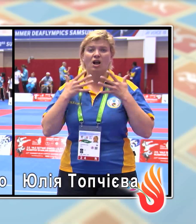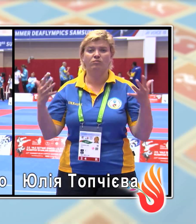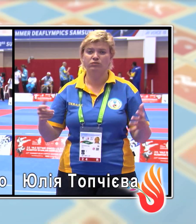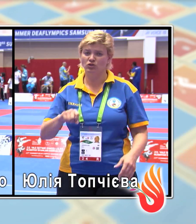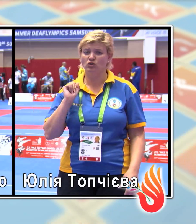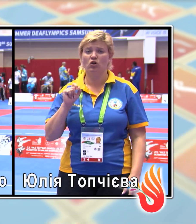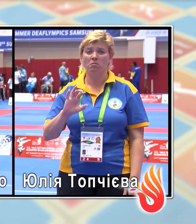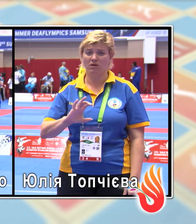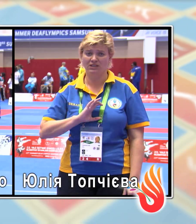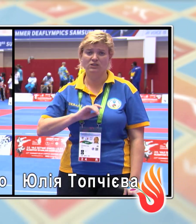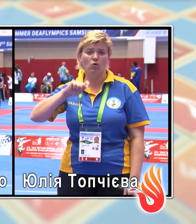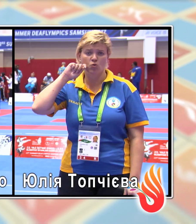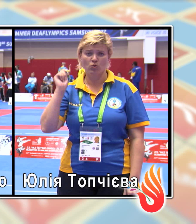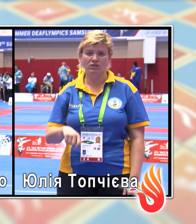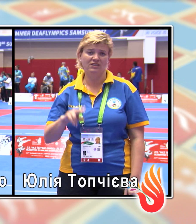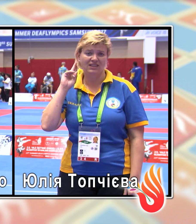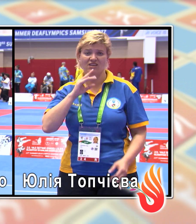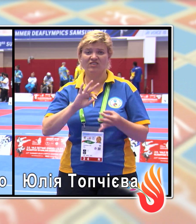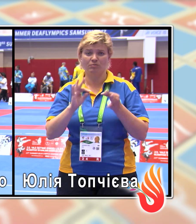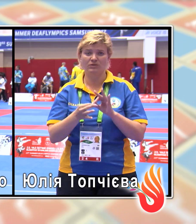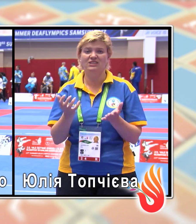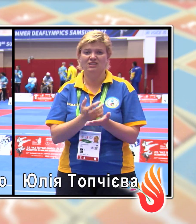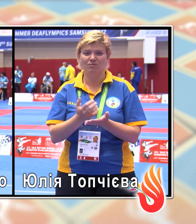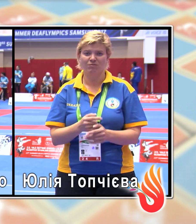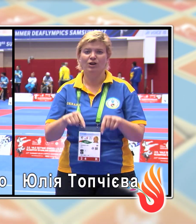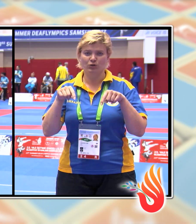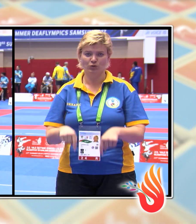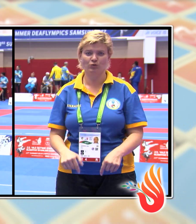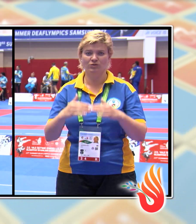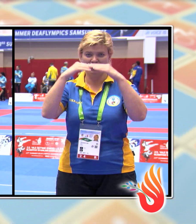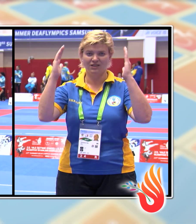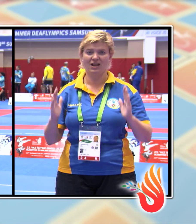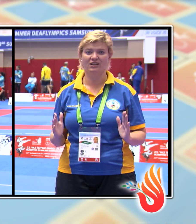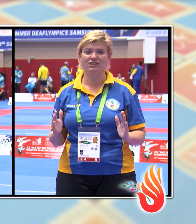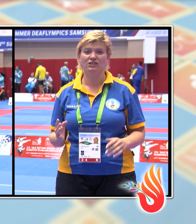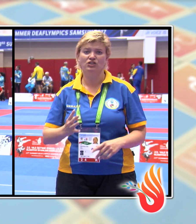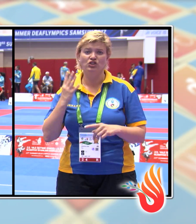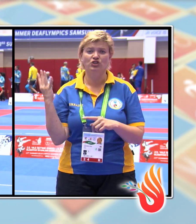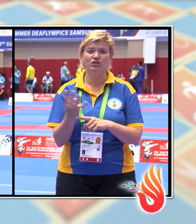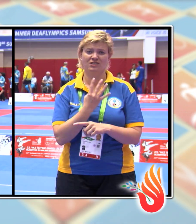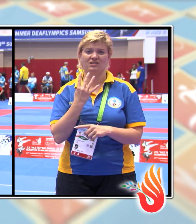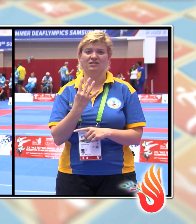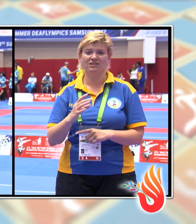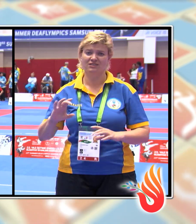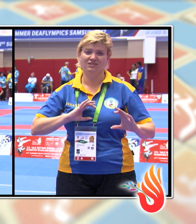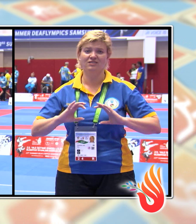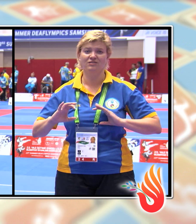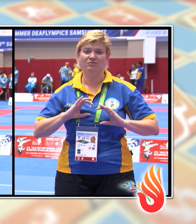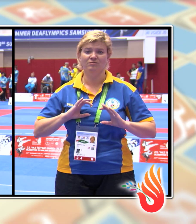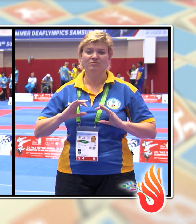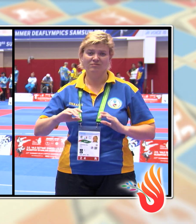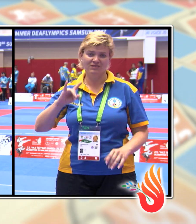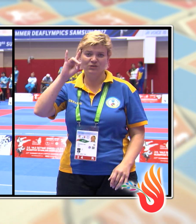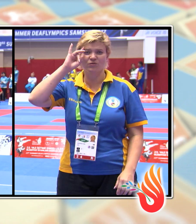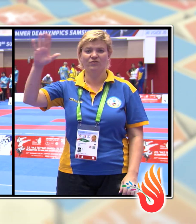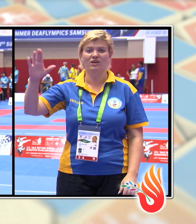Найбільше золотих медалей українські дефлімпійці здобули тут, на арені Ататюрка. 4 рази на цьому татамі тріумфували